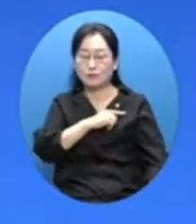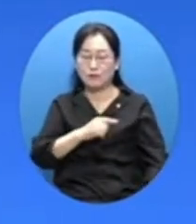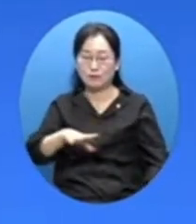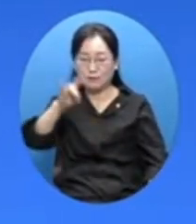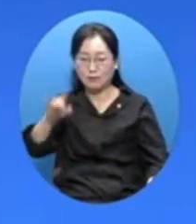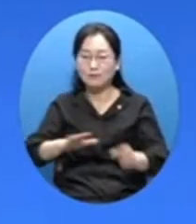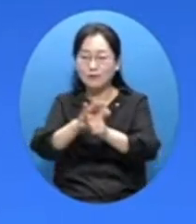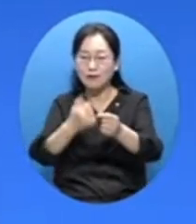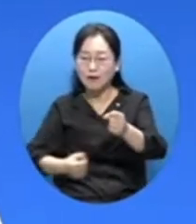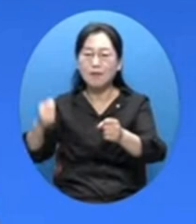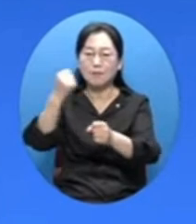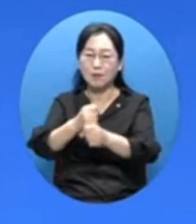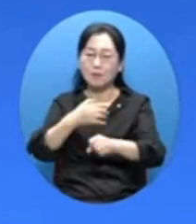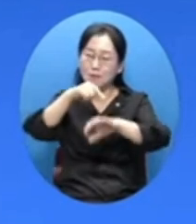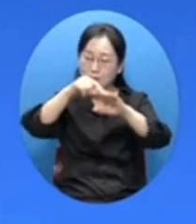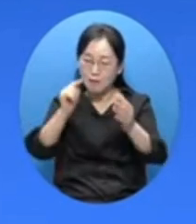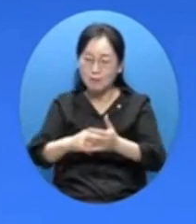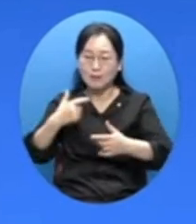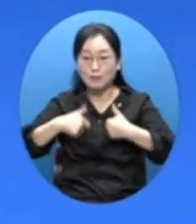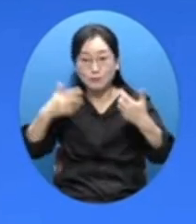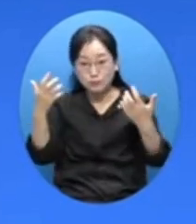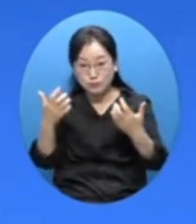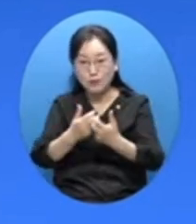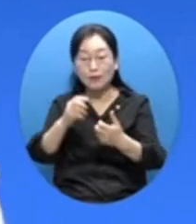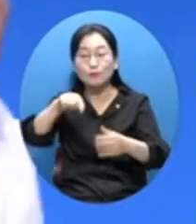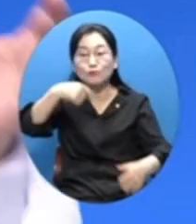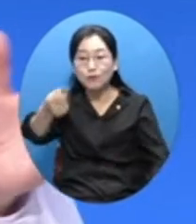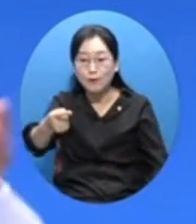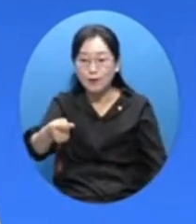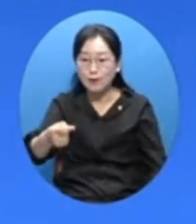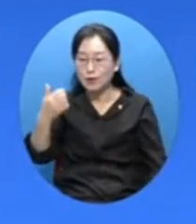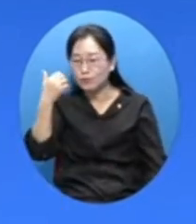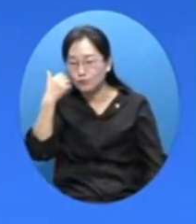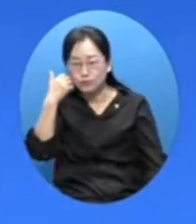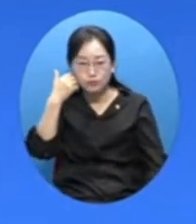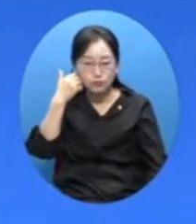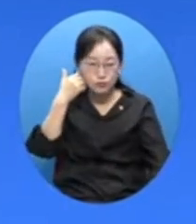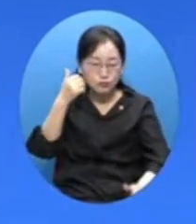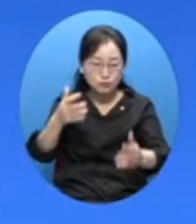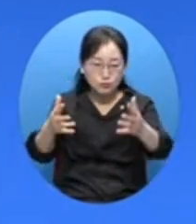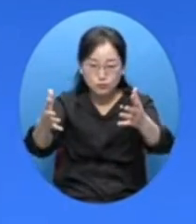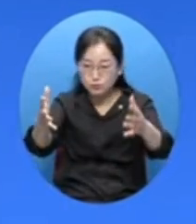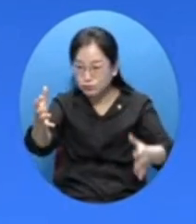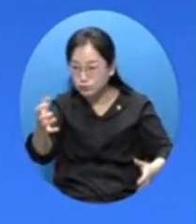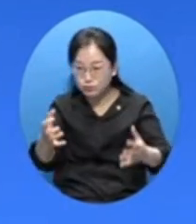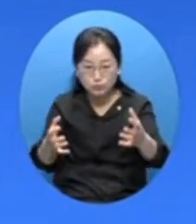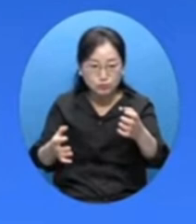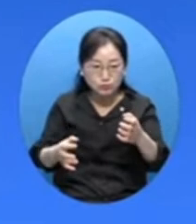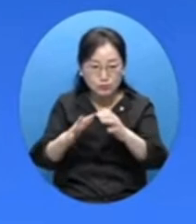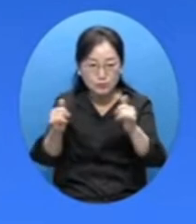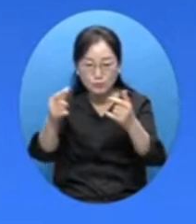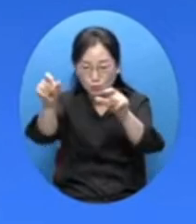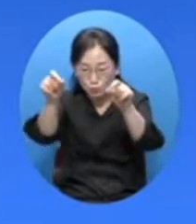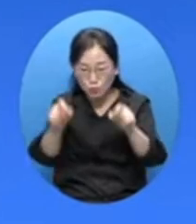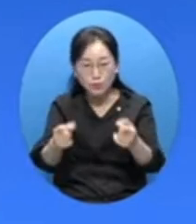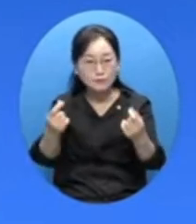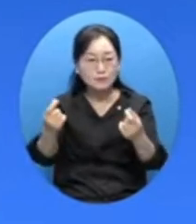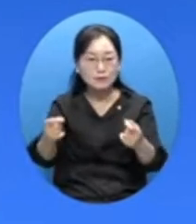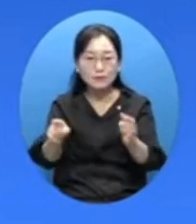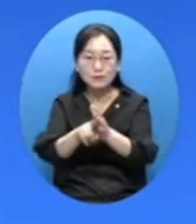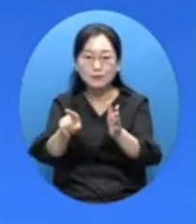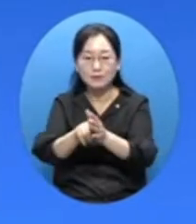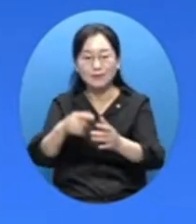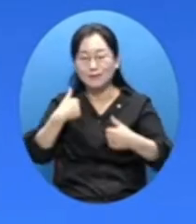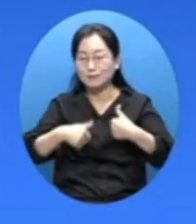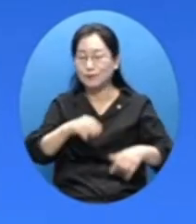회복하고 내 마음에 주님의 기쁨이 충만해진 다음 우리 주변에 혹시 이렇게 손 마른 사람처럼 그 신앙에